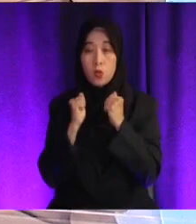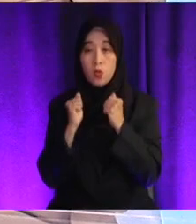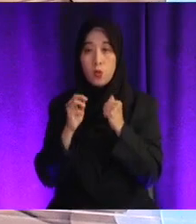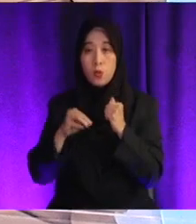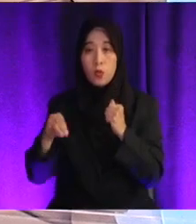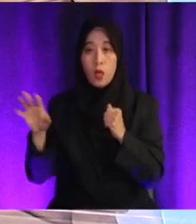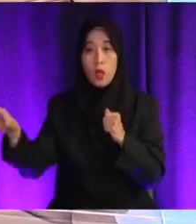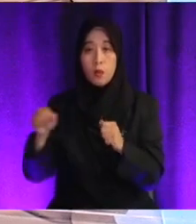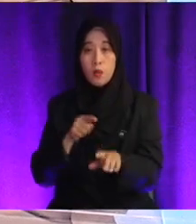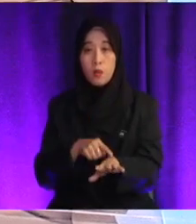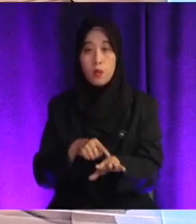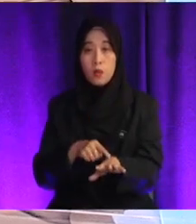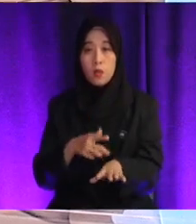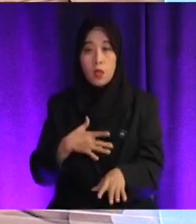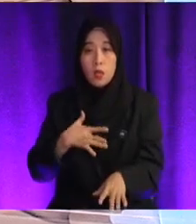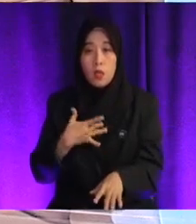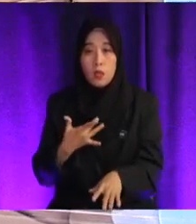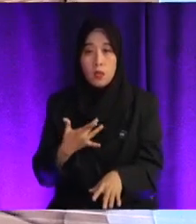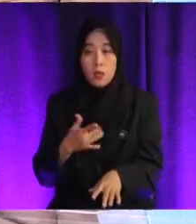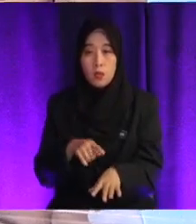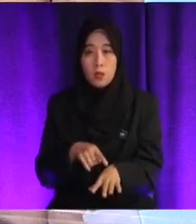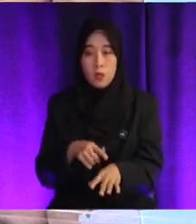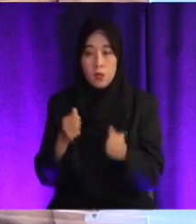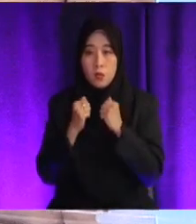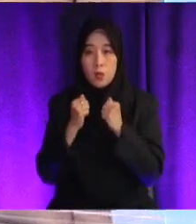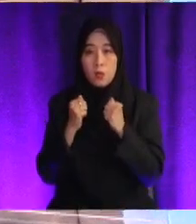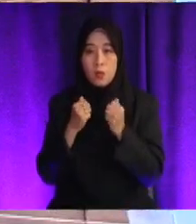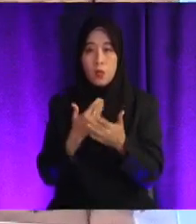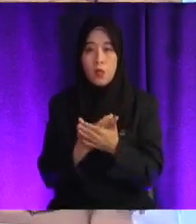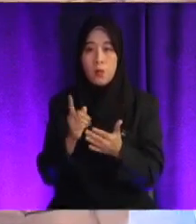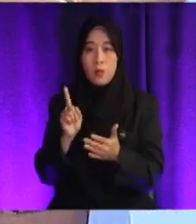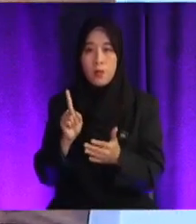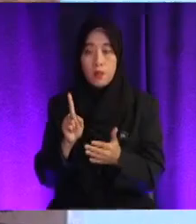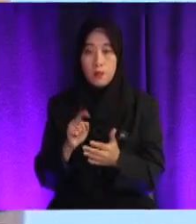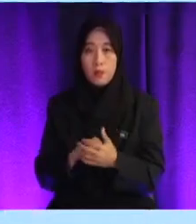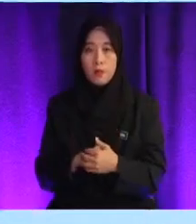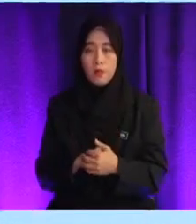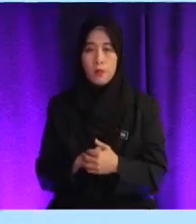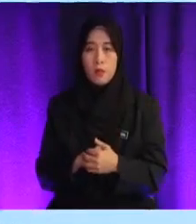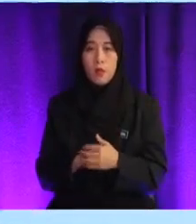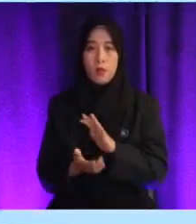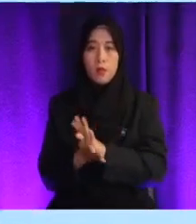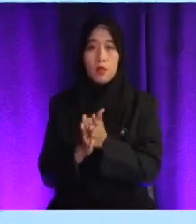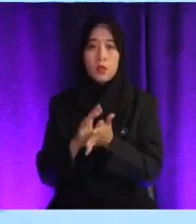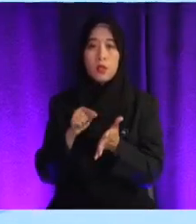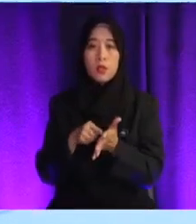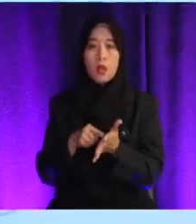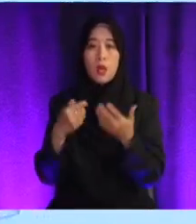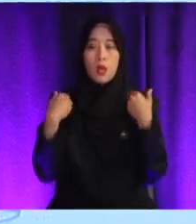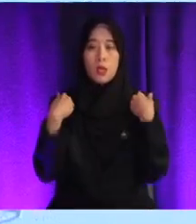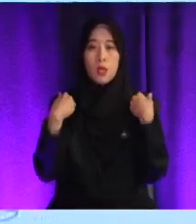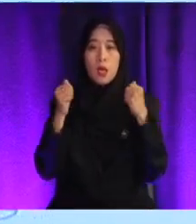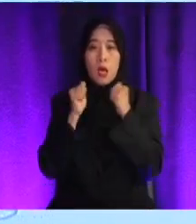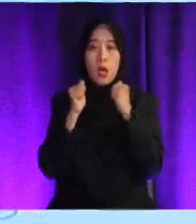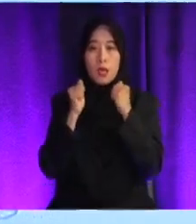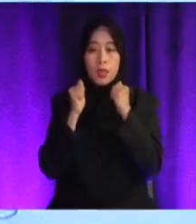untuk dia rasa sejuk tu sampai ke inilah macam itulah. Okey. Jadi ini ada ais tadi yang cikgu dah